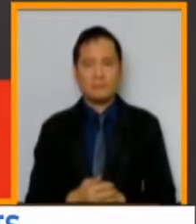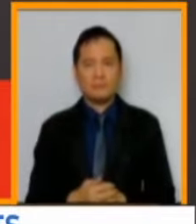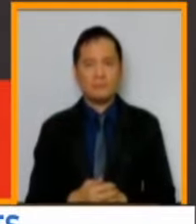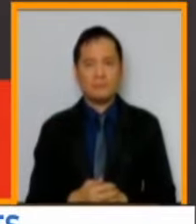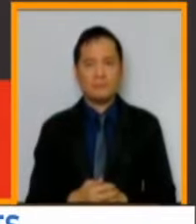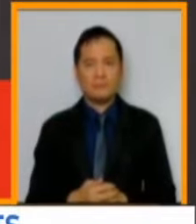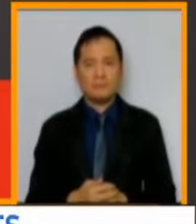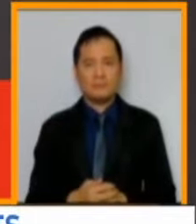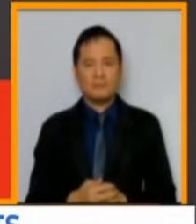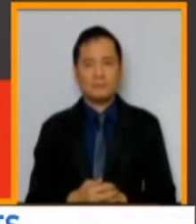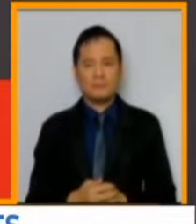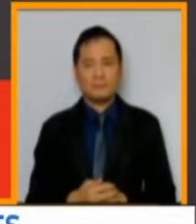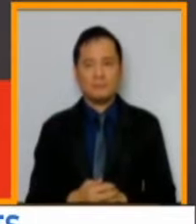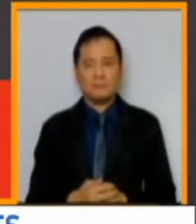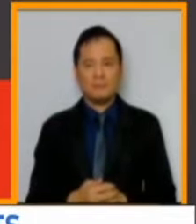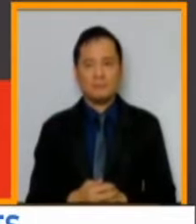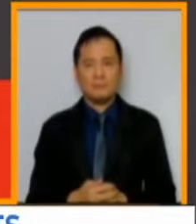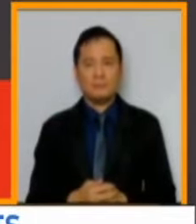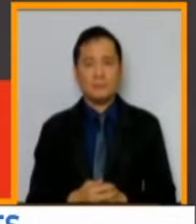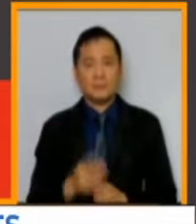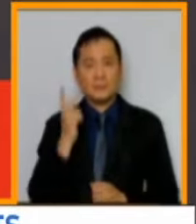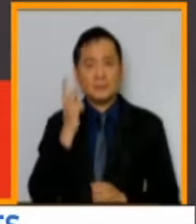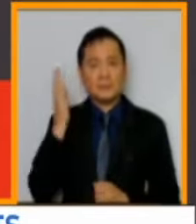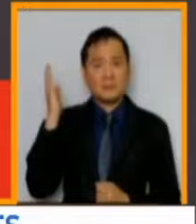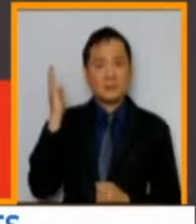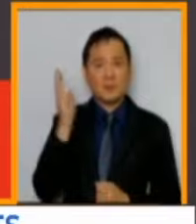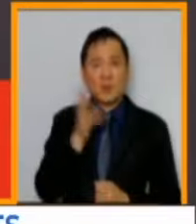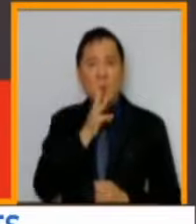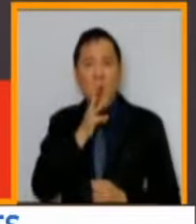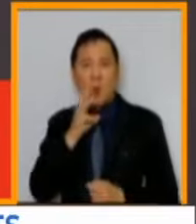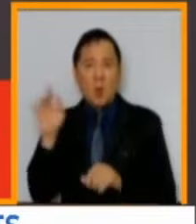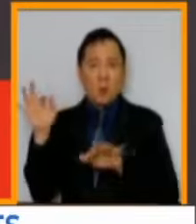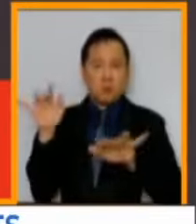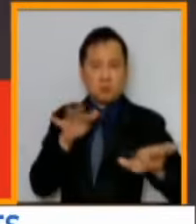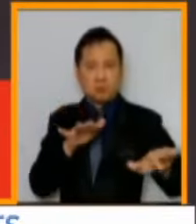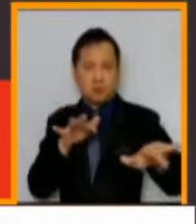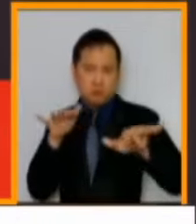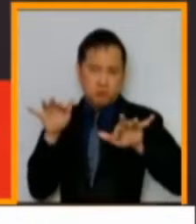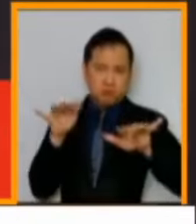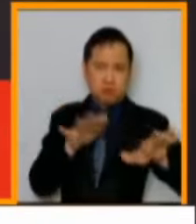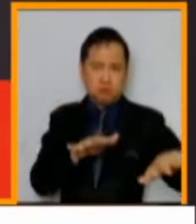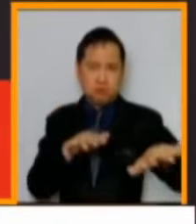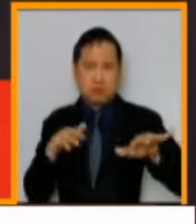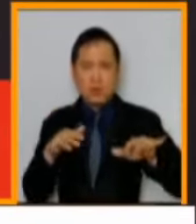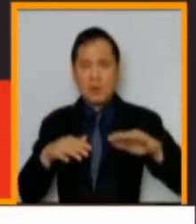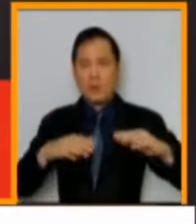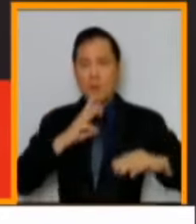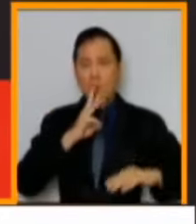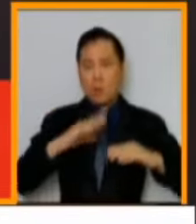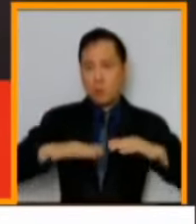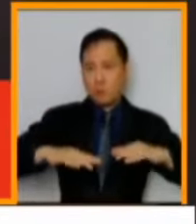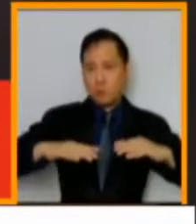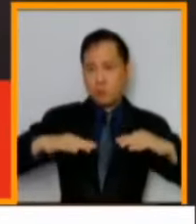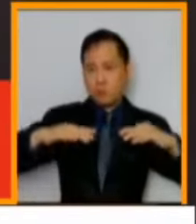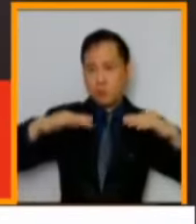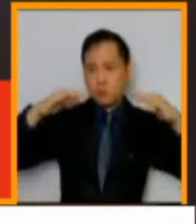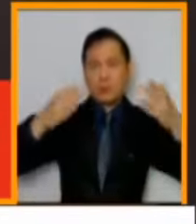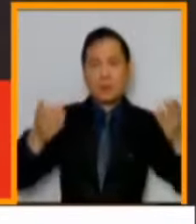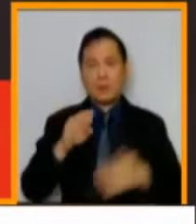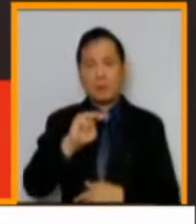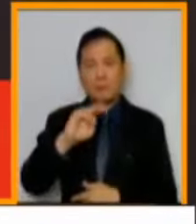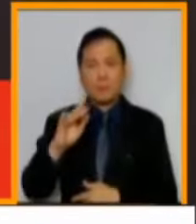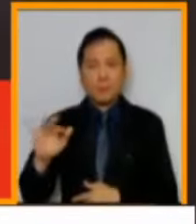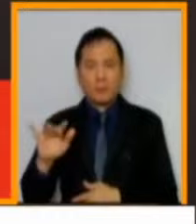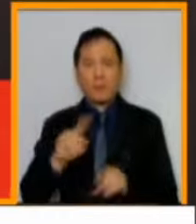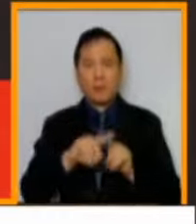Malakas na agos ng tubig baha mula sa ilog ang umapaw na sa kalsada ng Medina, Misamis Oriental. Ganito ang sitwasyon sa ilang barangay sa bayan ng